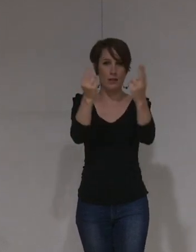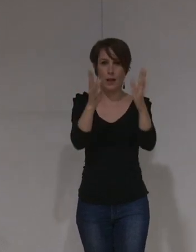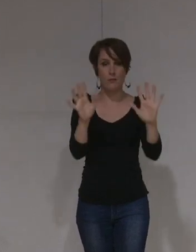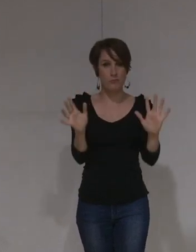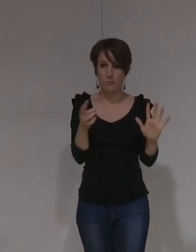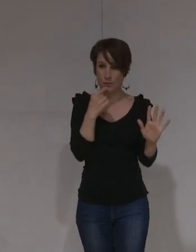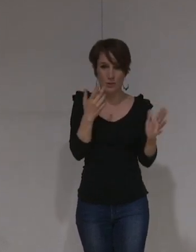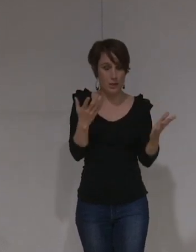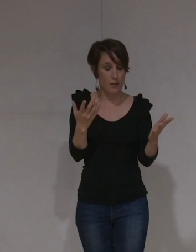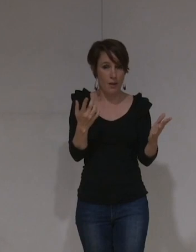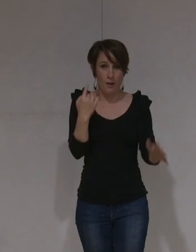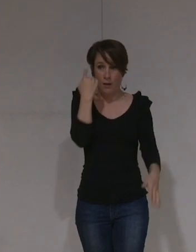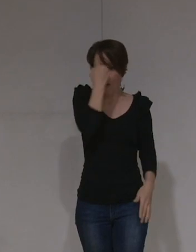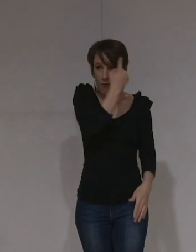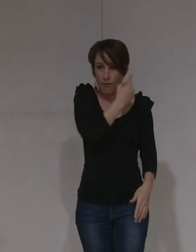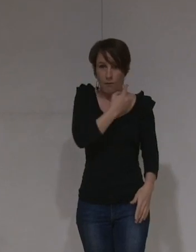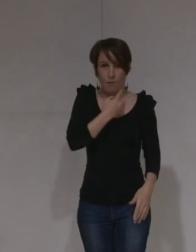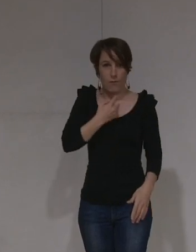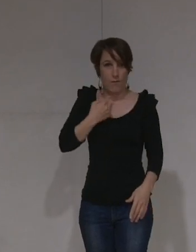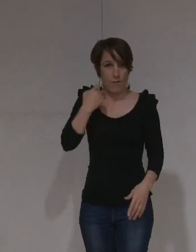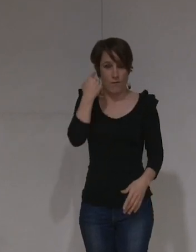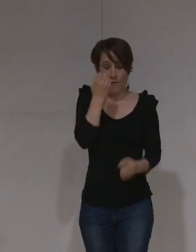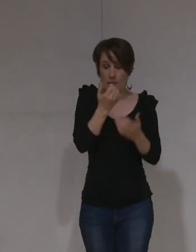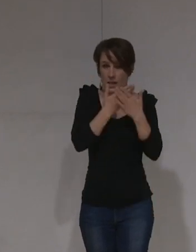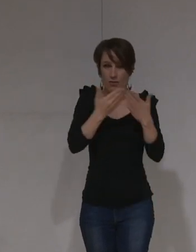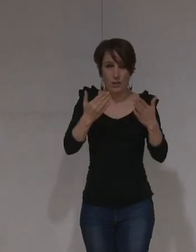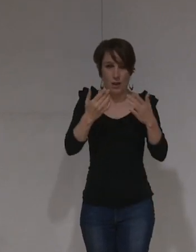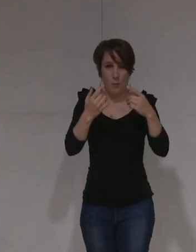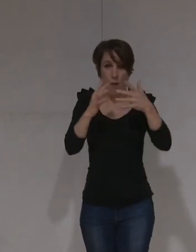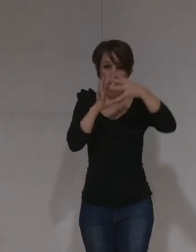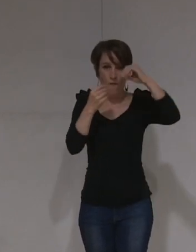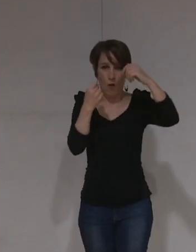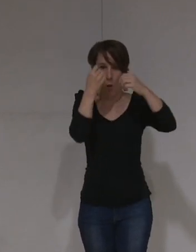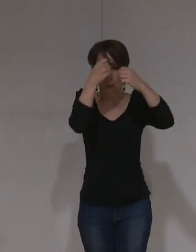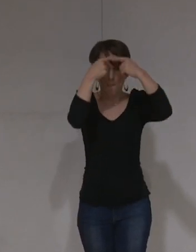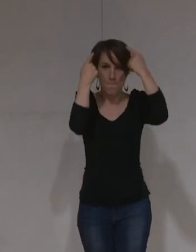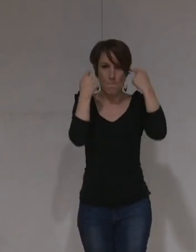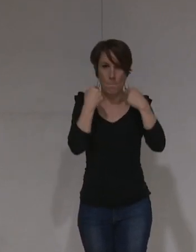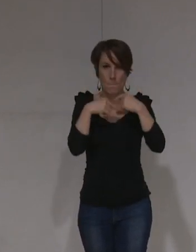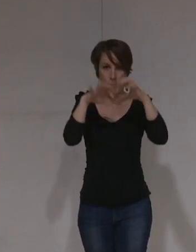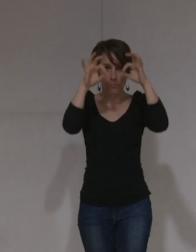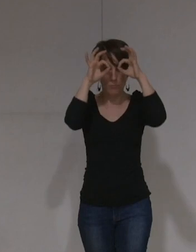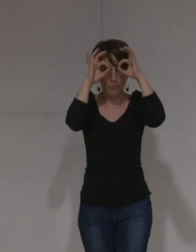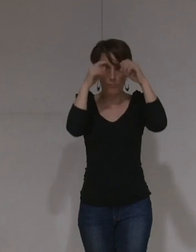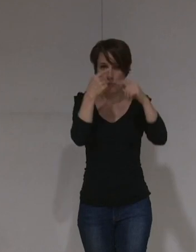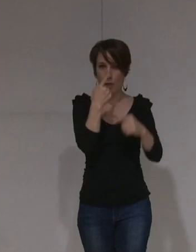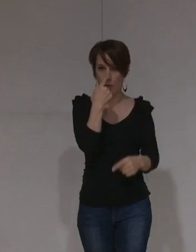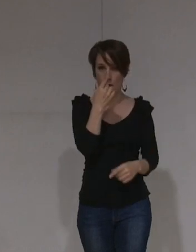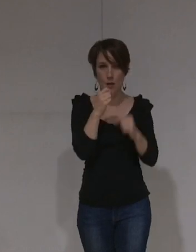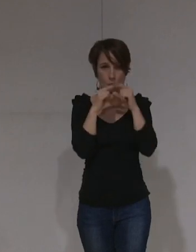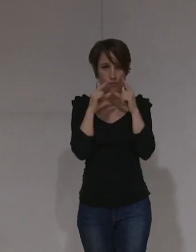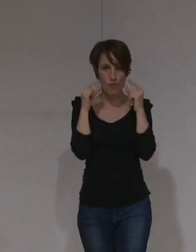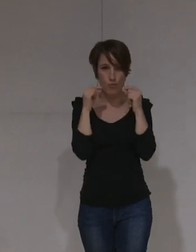réduit à à ce qu'il est c'est-à-dire un contour avec deux yeux un nez une bouche qui peuvent être à la fois fois homm et